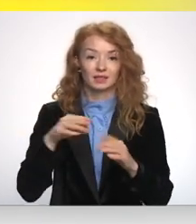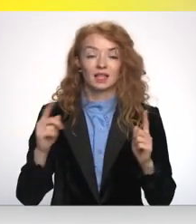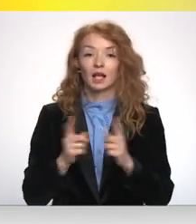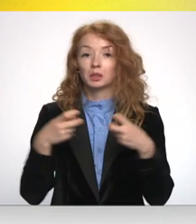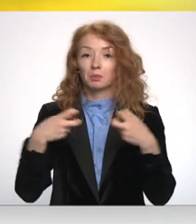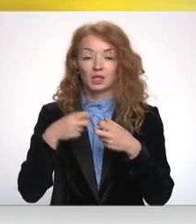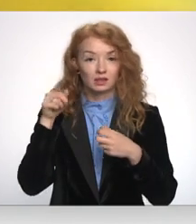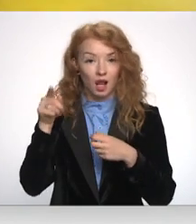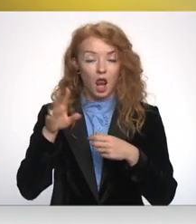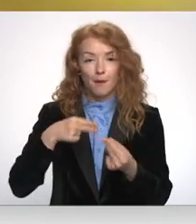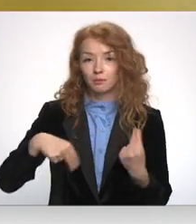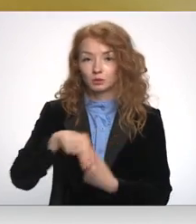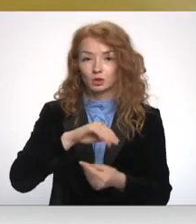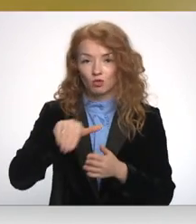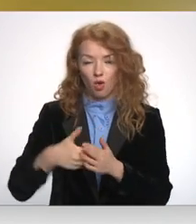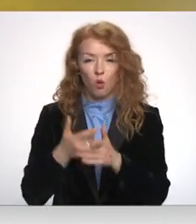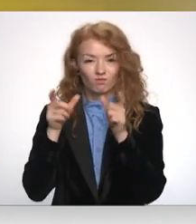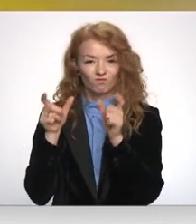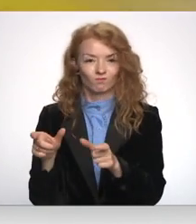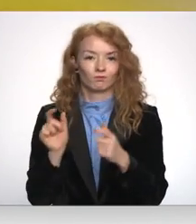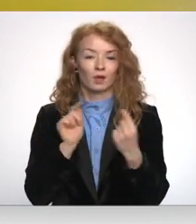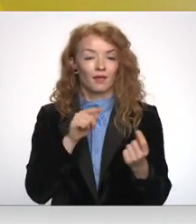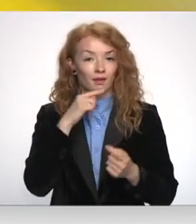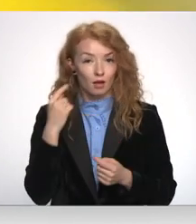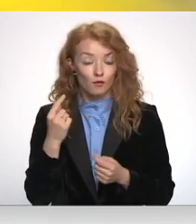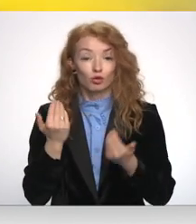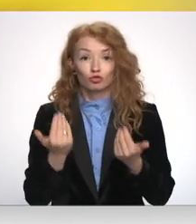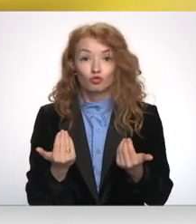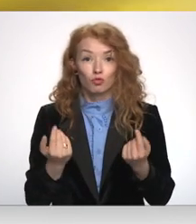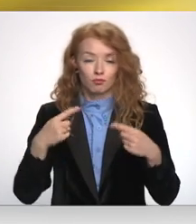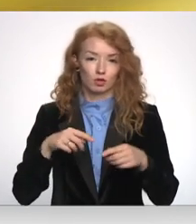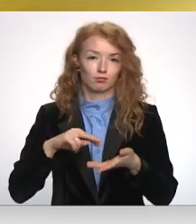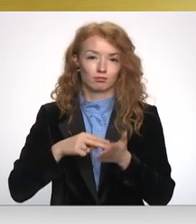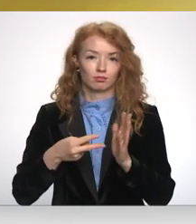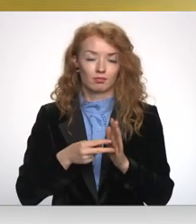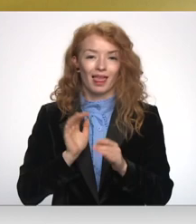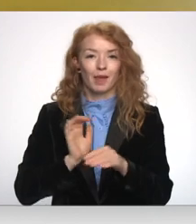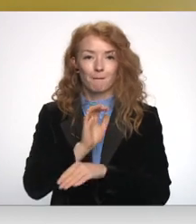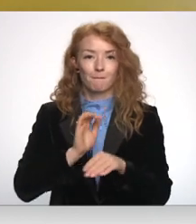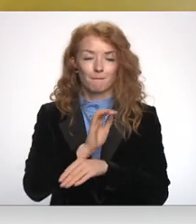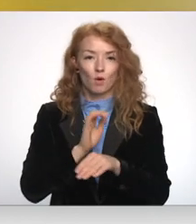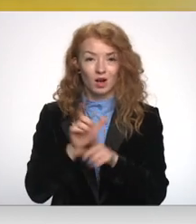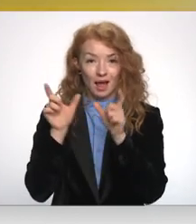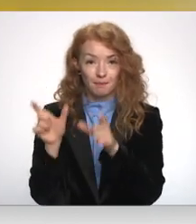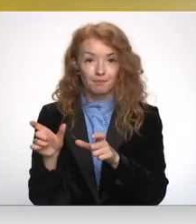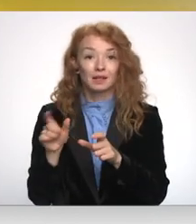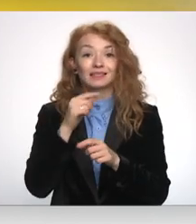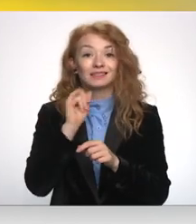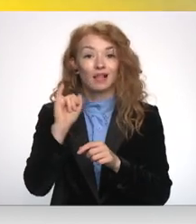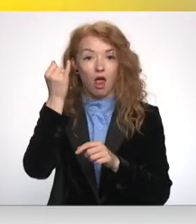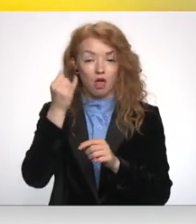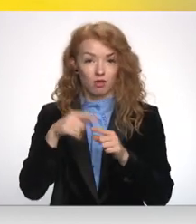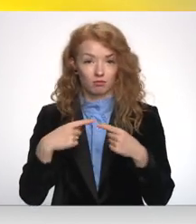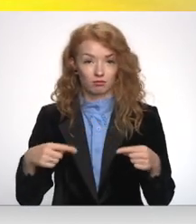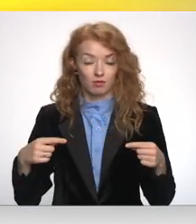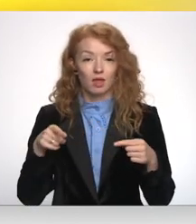lai apspriestu jaunas sankcijas pret Krieviju, šoreiz plānots noteikt importa aizliegumu Krievijas zeltam, kas pēc